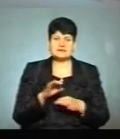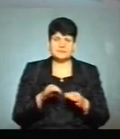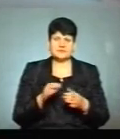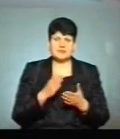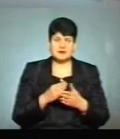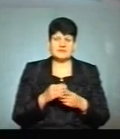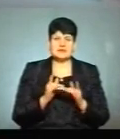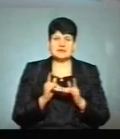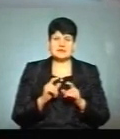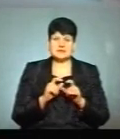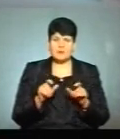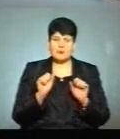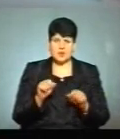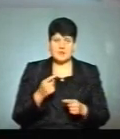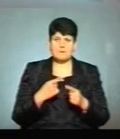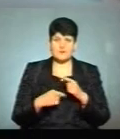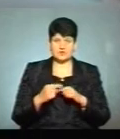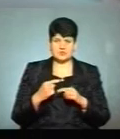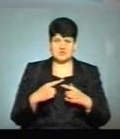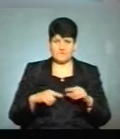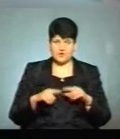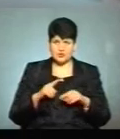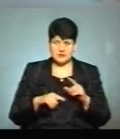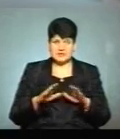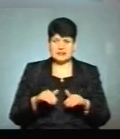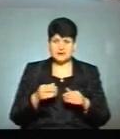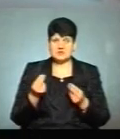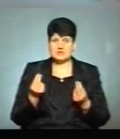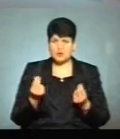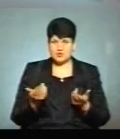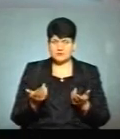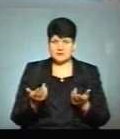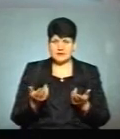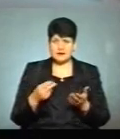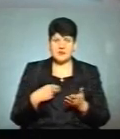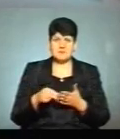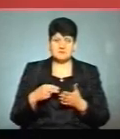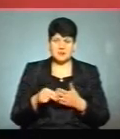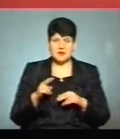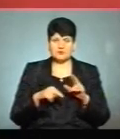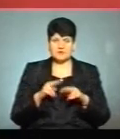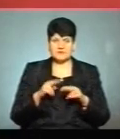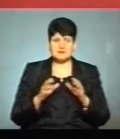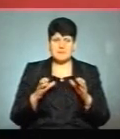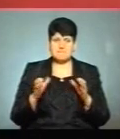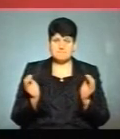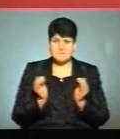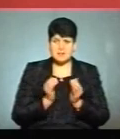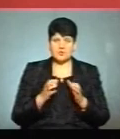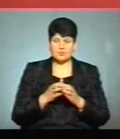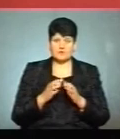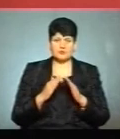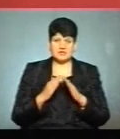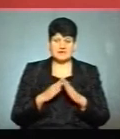які перебувають в інтернатних закладах, могли повернутися в родину, надається кошти на придбання або будівництво малих групових будинків, дитячих